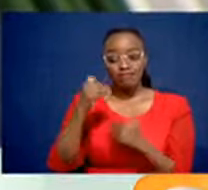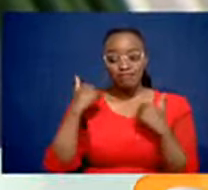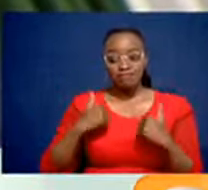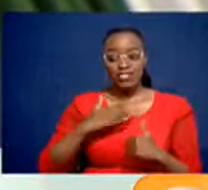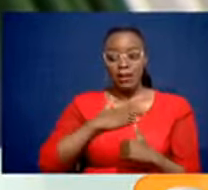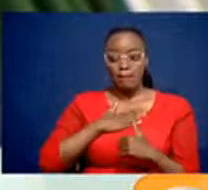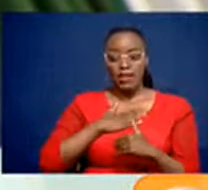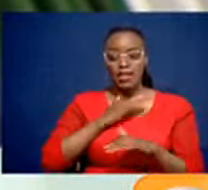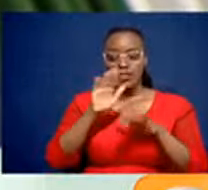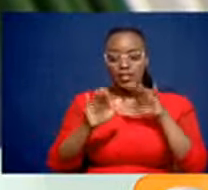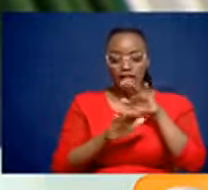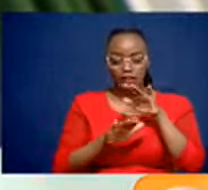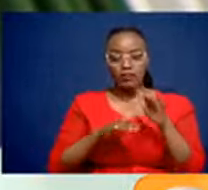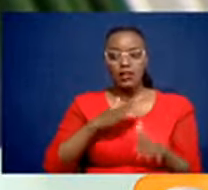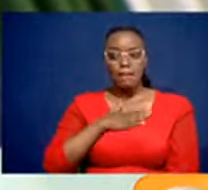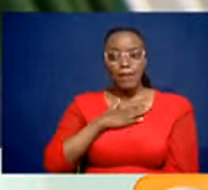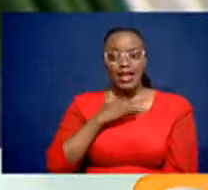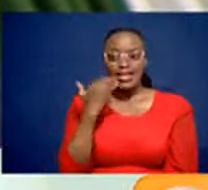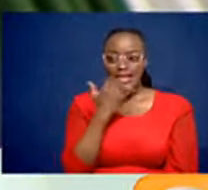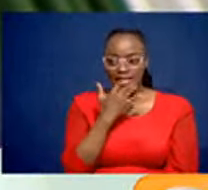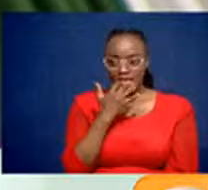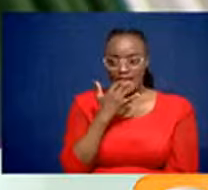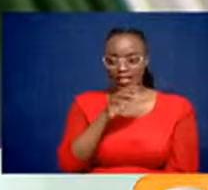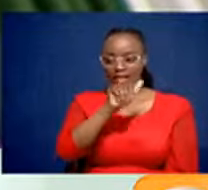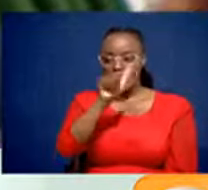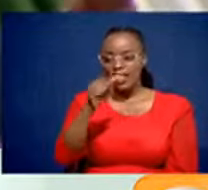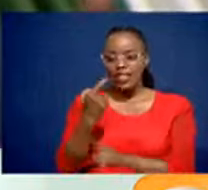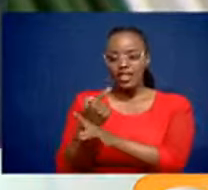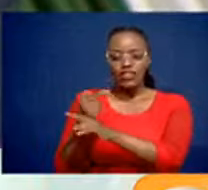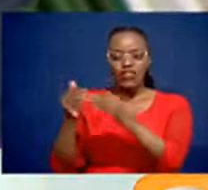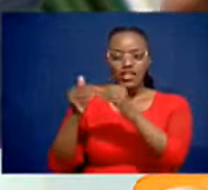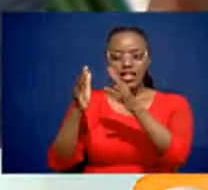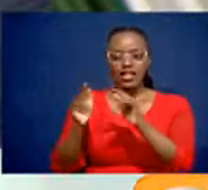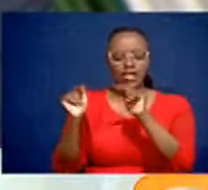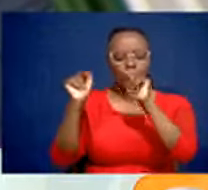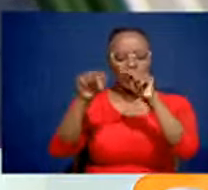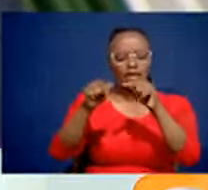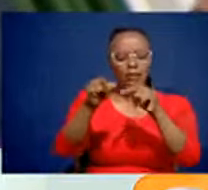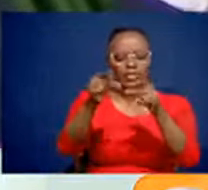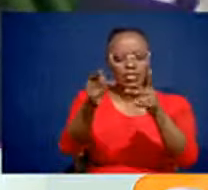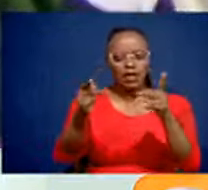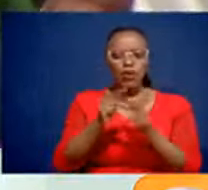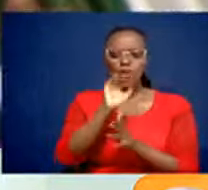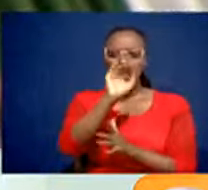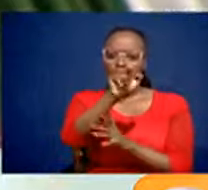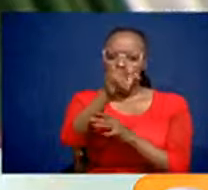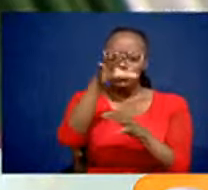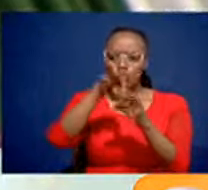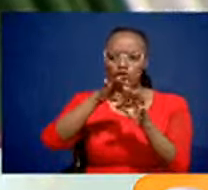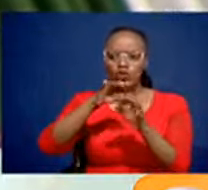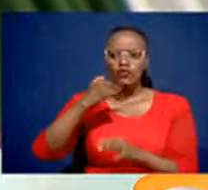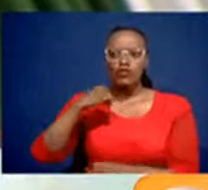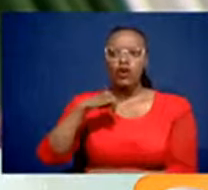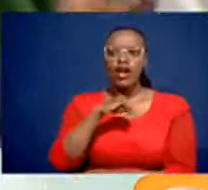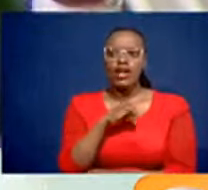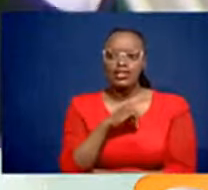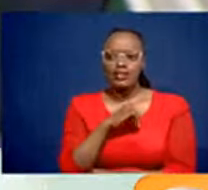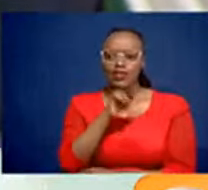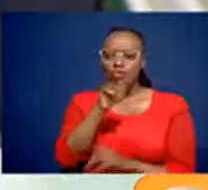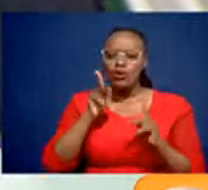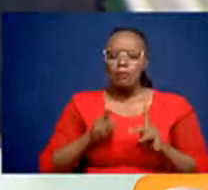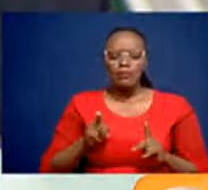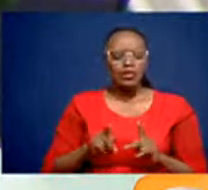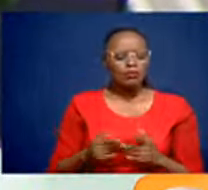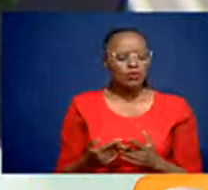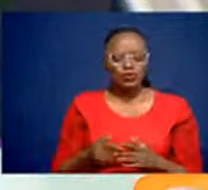Mimi, naibu wangu Rigji na viongozi wote tukakuja hapa tukaomba kura zenu. Nyinyi mkawa